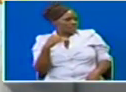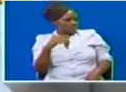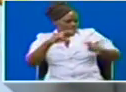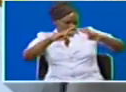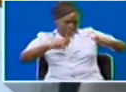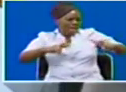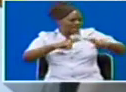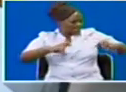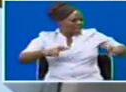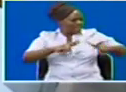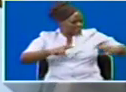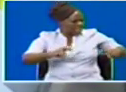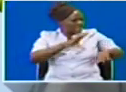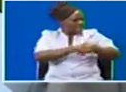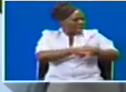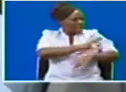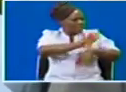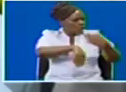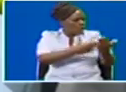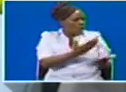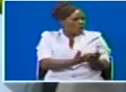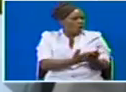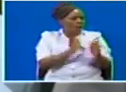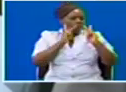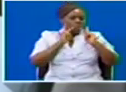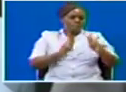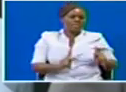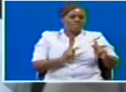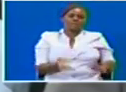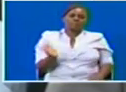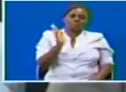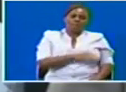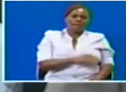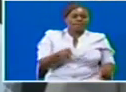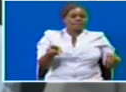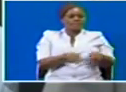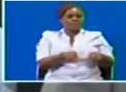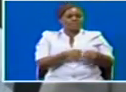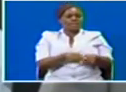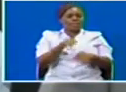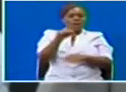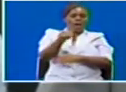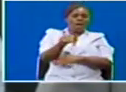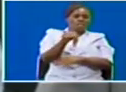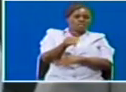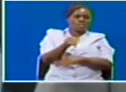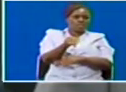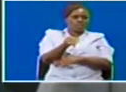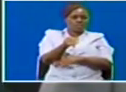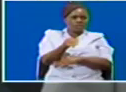watafutwe kabisa mpaka wote wapatikane. Ndio. Alafu amani iwekwe katika sehemu hiyo. Pia ningependa kuuliza